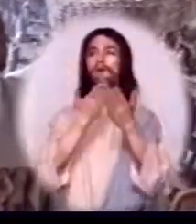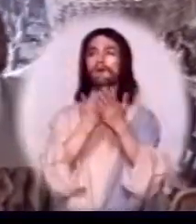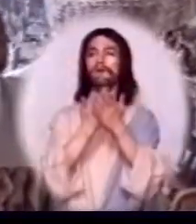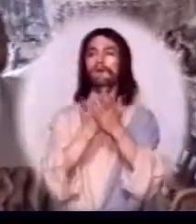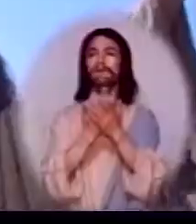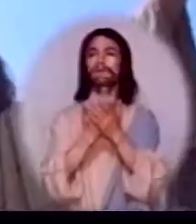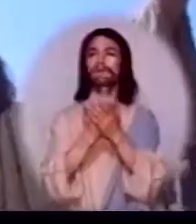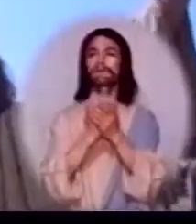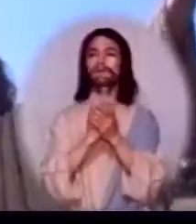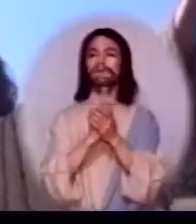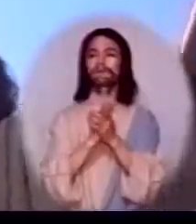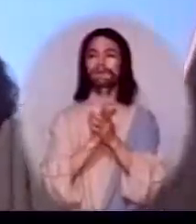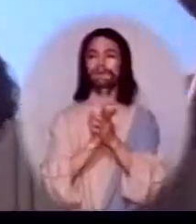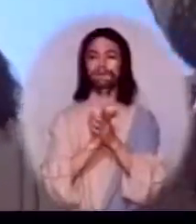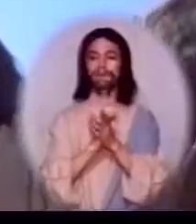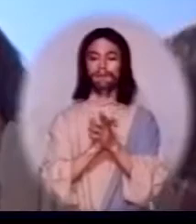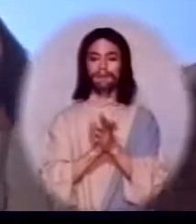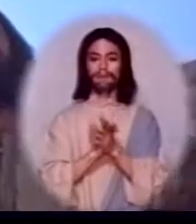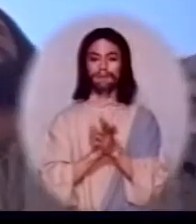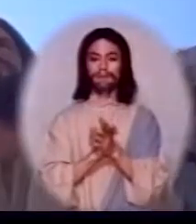축복하소서.